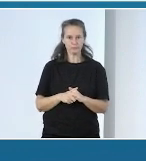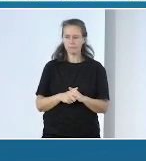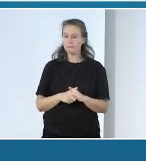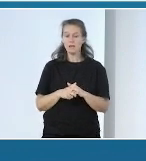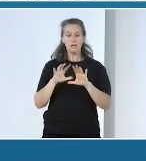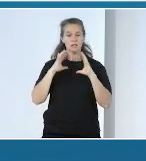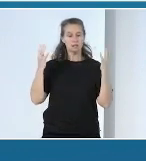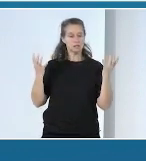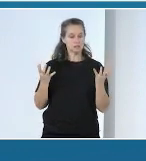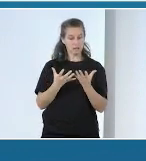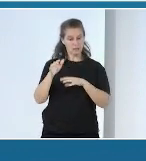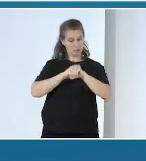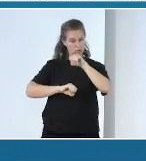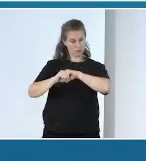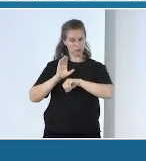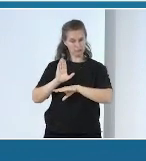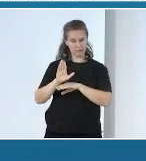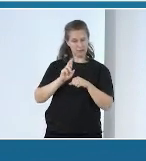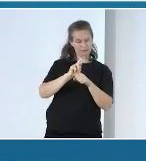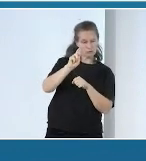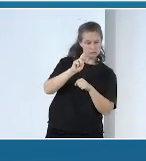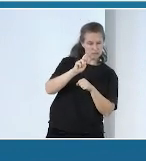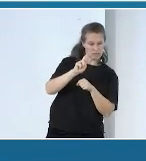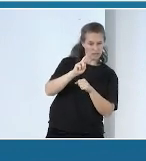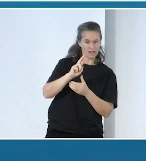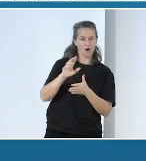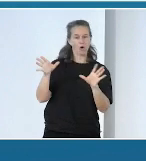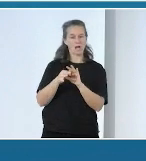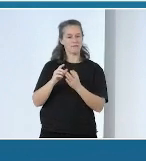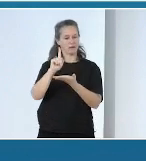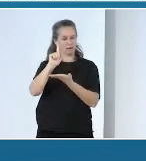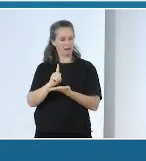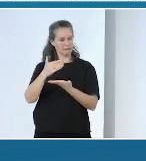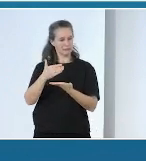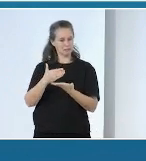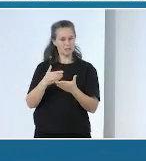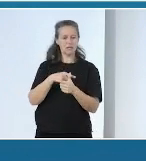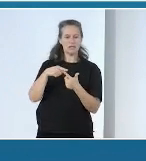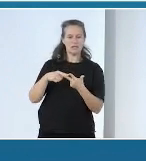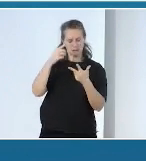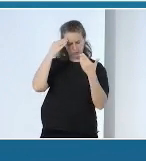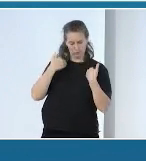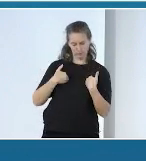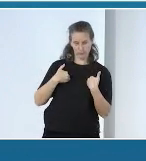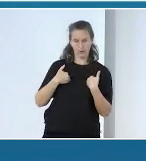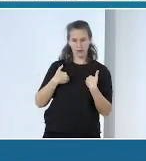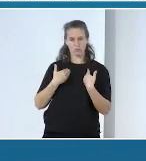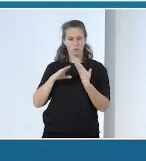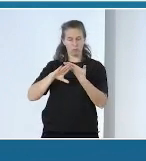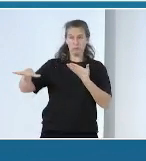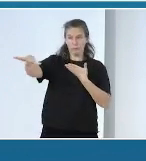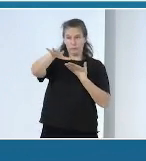Alors, cette organisation, référentiel gravitaire, référentiel égocentré,